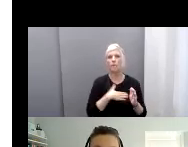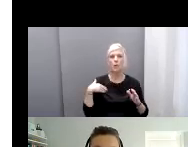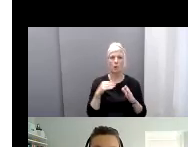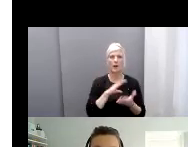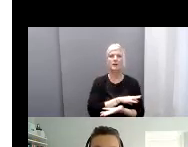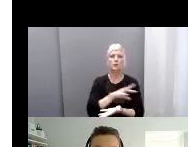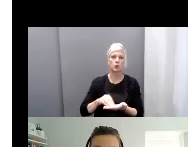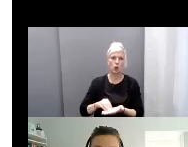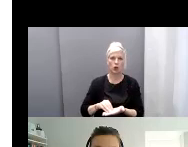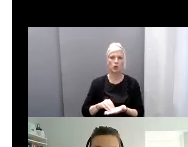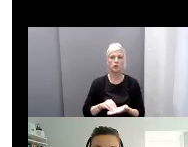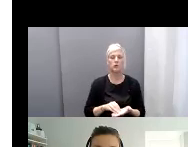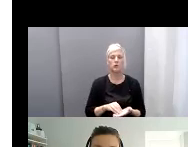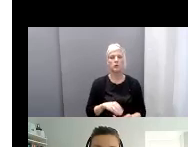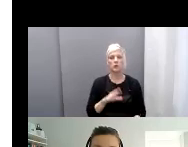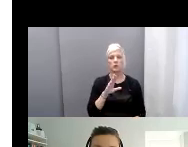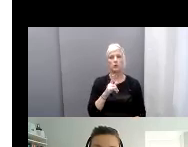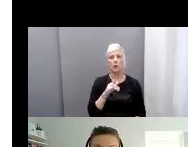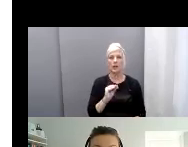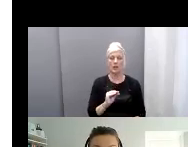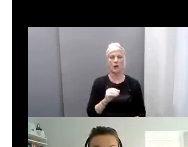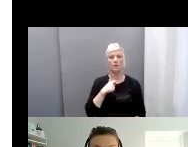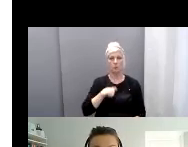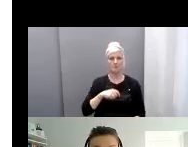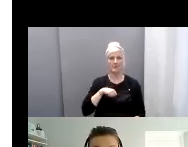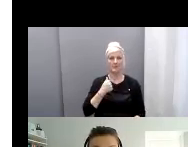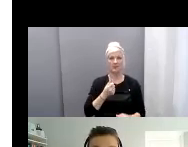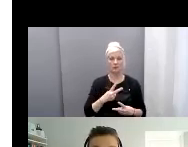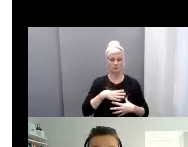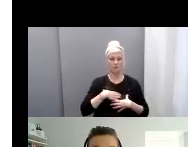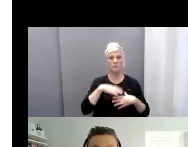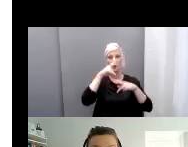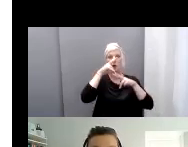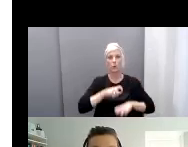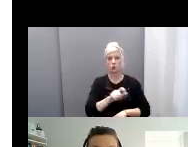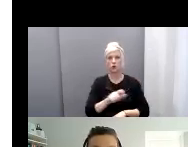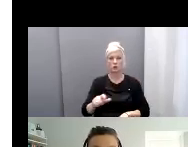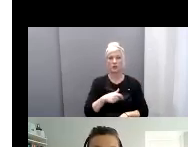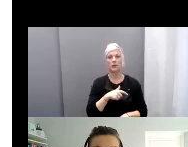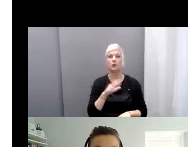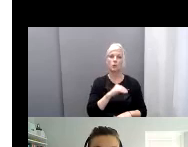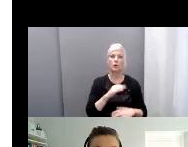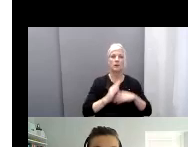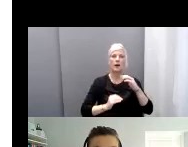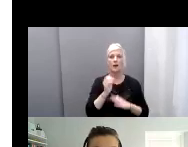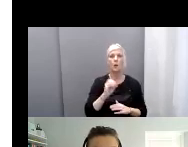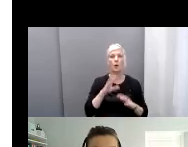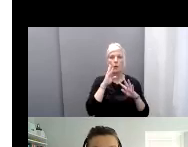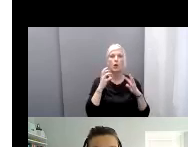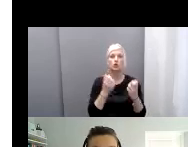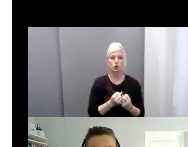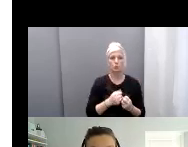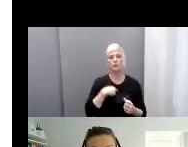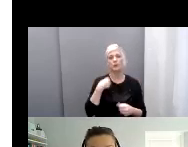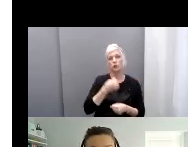Ja, för min del som forskare så handlar det om då de här workshopsen där vi kommer ju försöka jobba väldigt